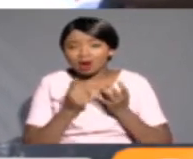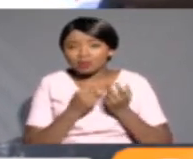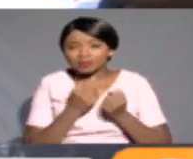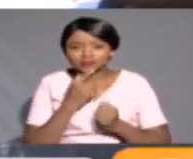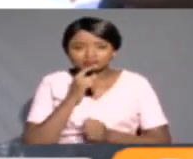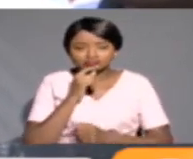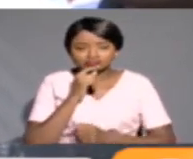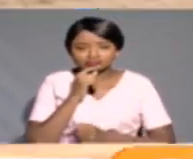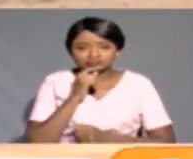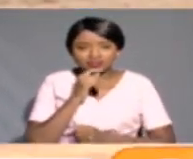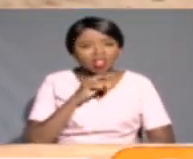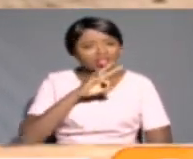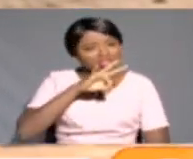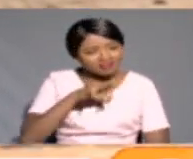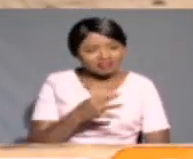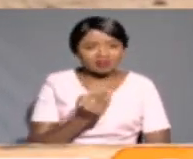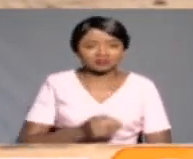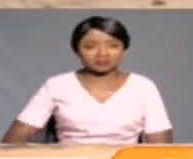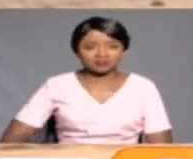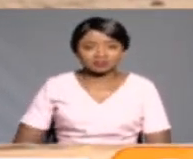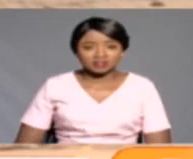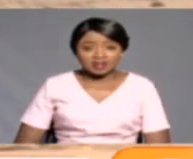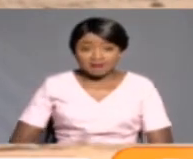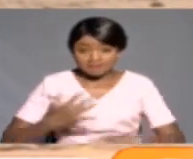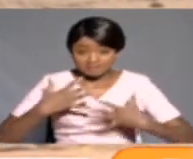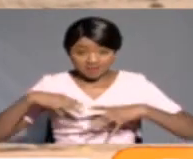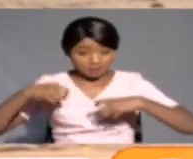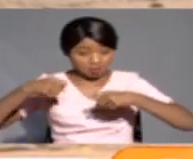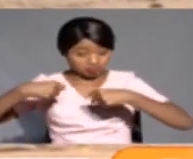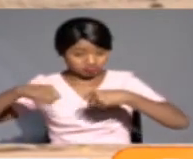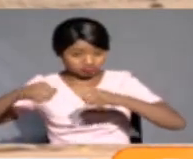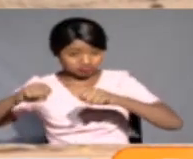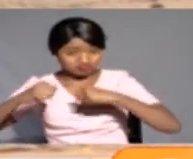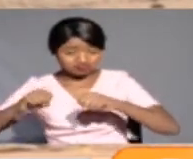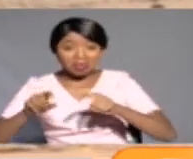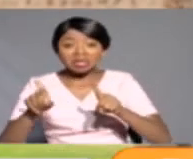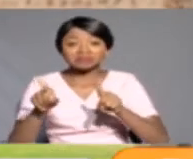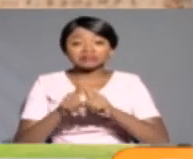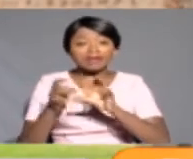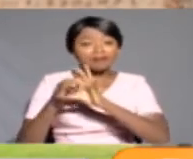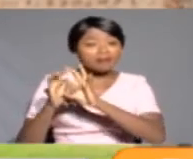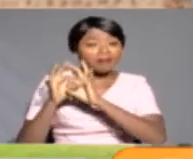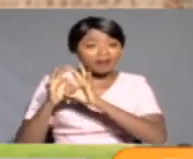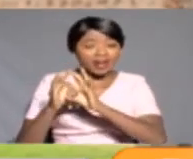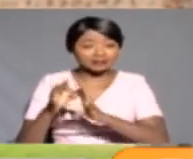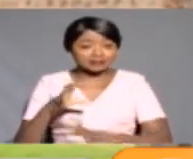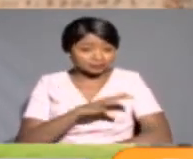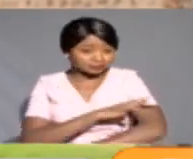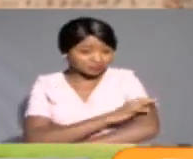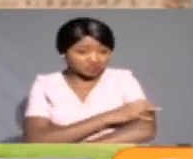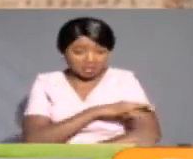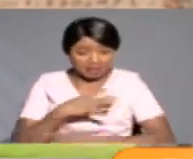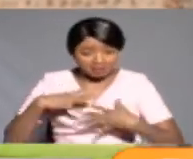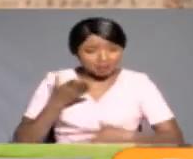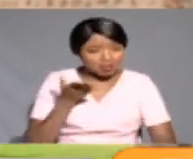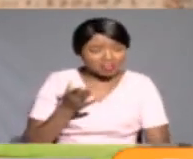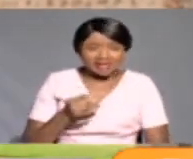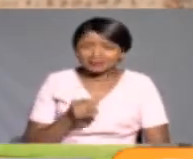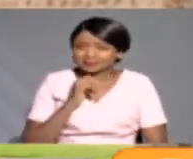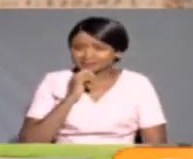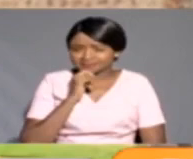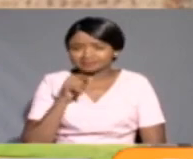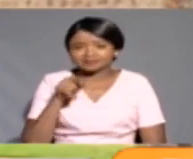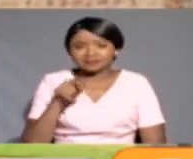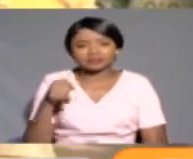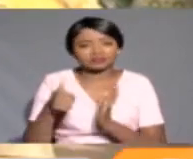watoto 3000. Waendeshaji bodaboda, mila na tamaduni za mijikenda pamoja na ufukara kukithiri zimetajwa kama vichocheo